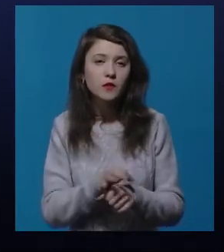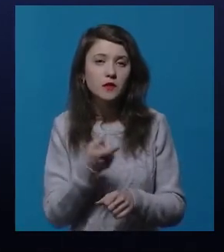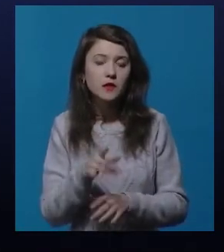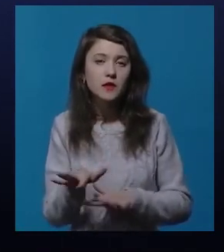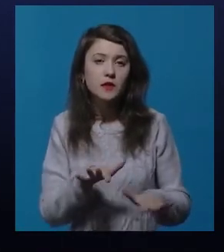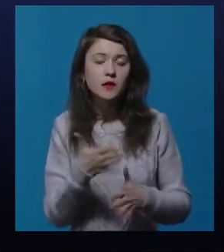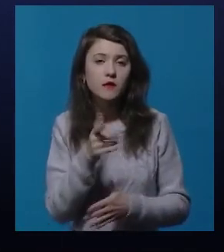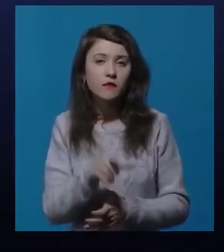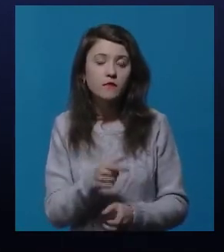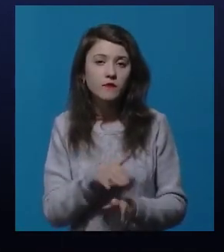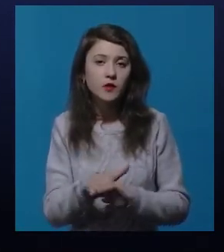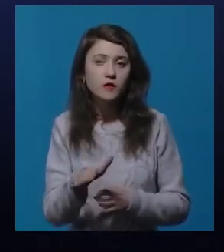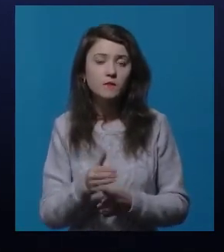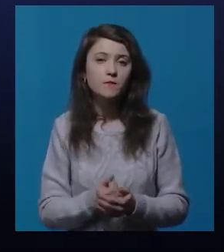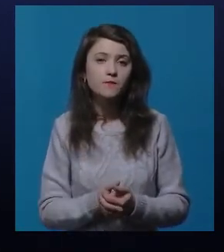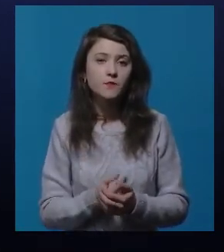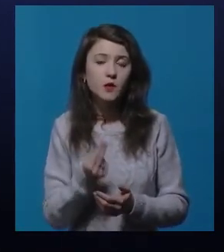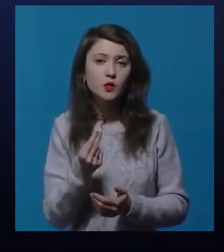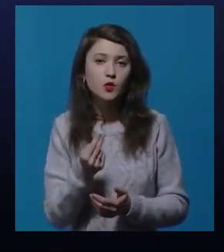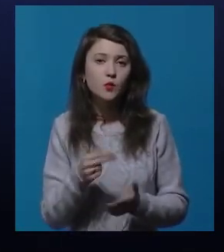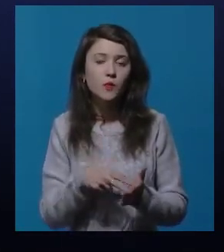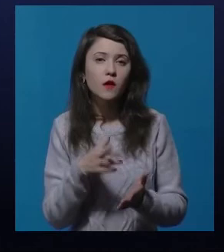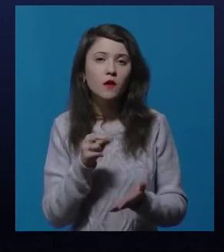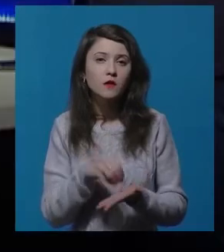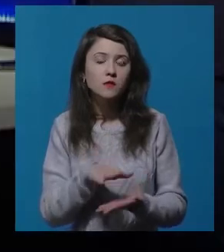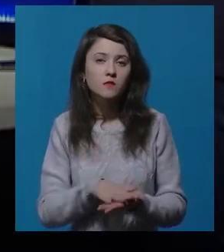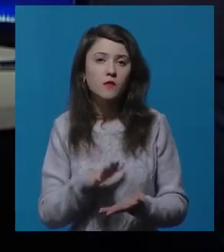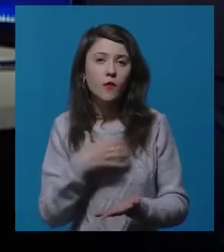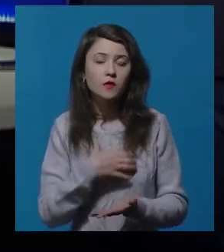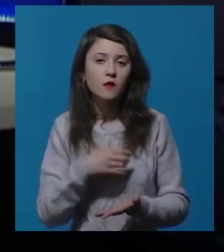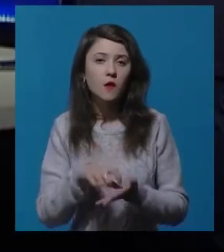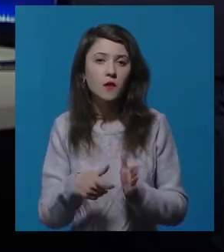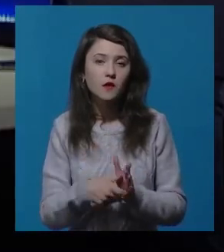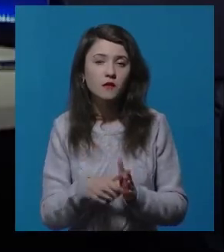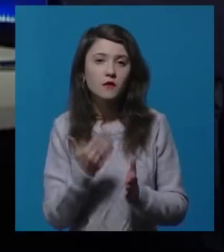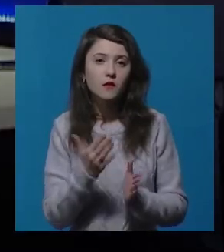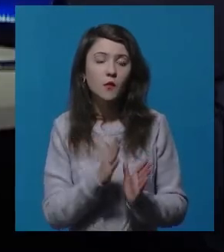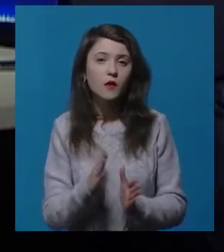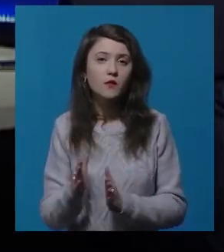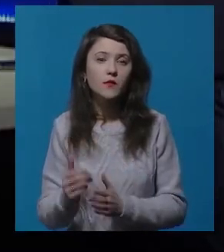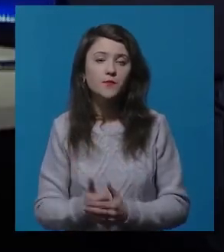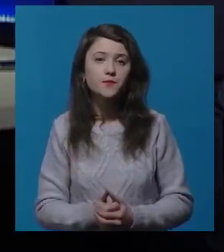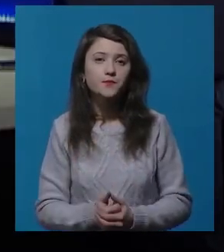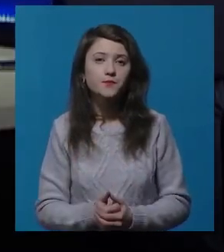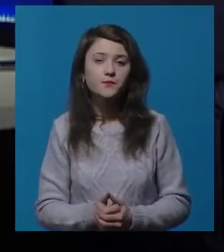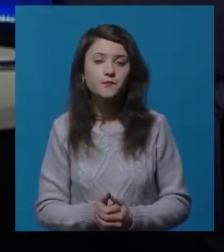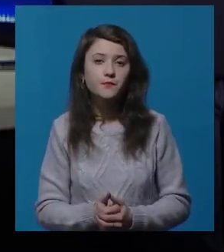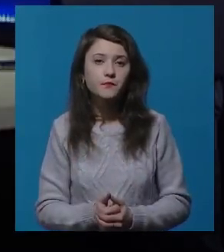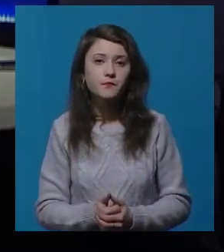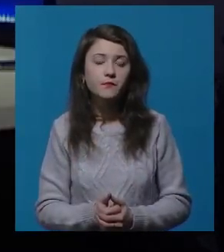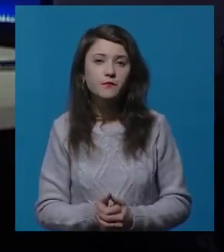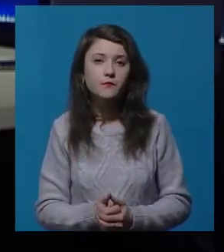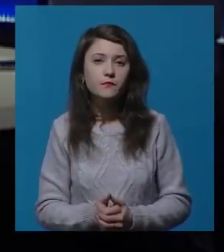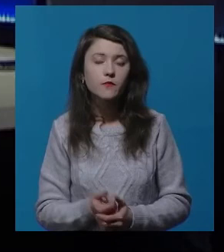чинив, оплачується відповідна сума, яка затверджена там постановою Кабінету міністрів, порядок її обрахунку цієї суми. І